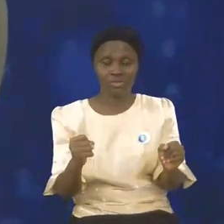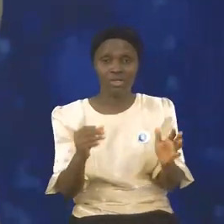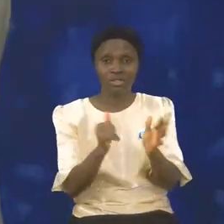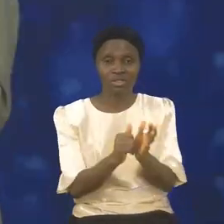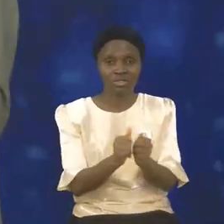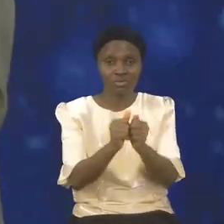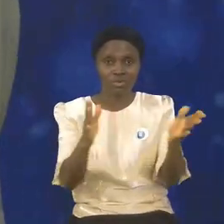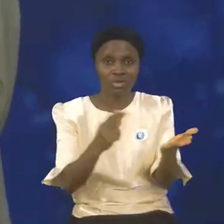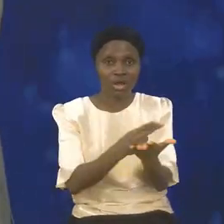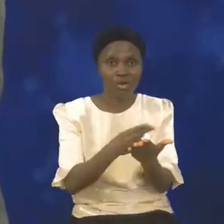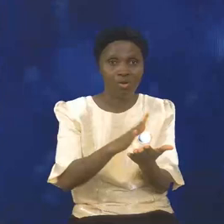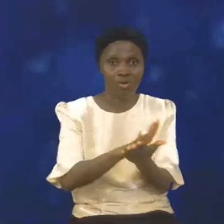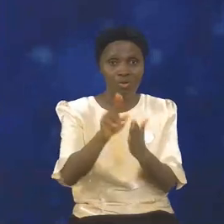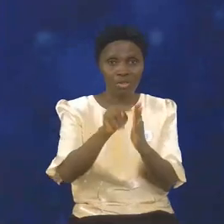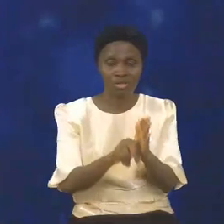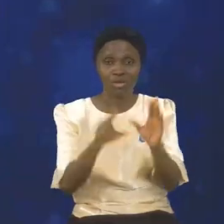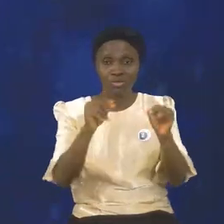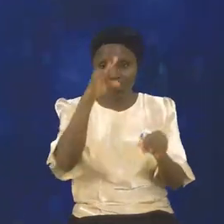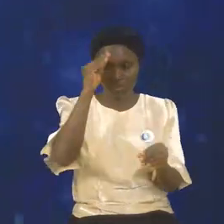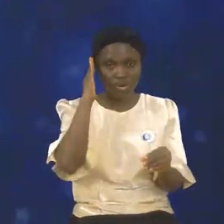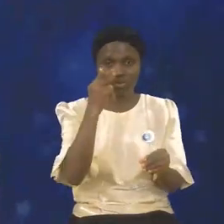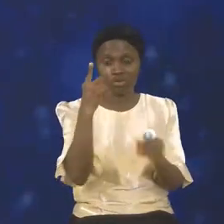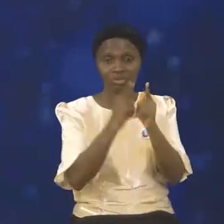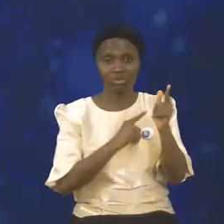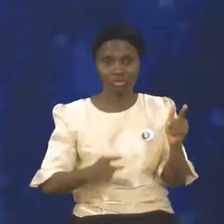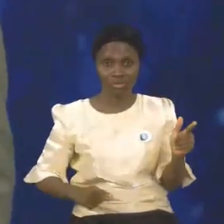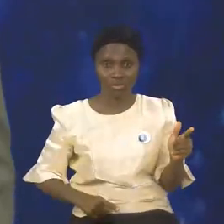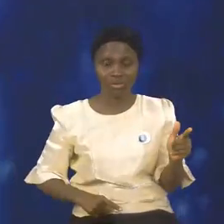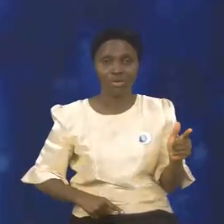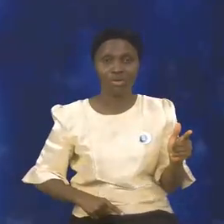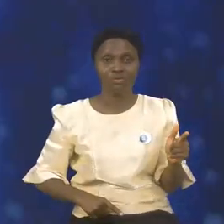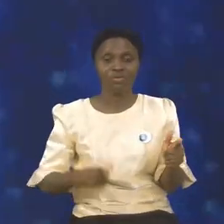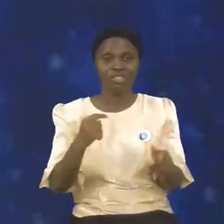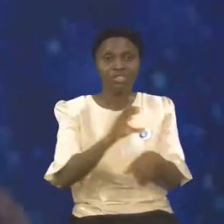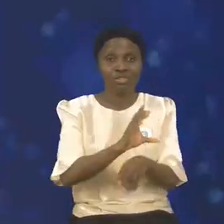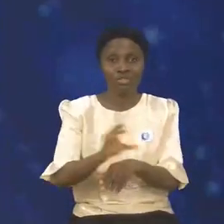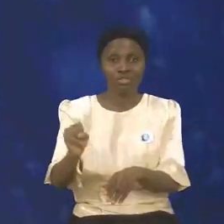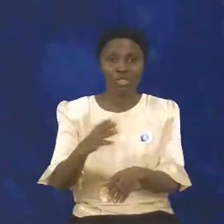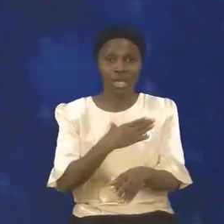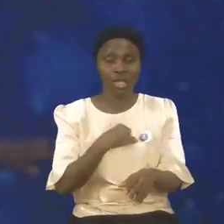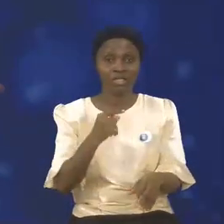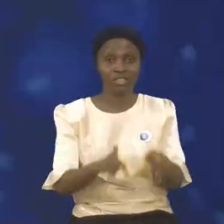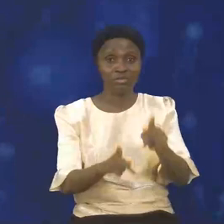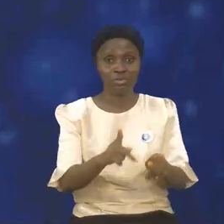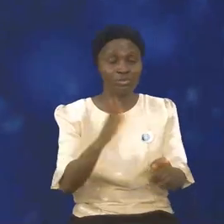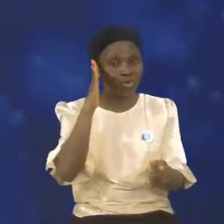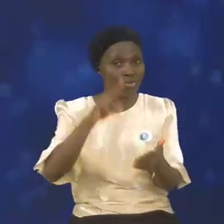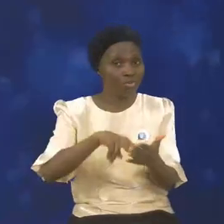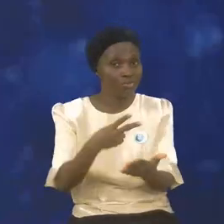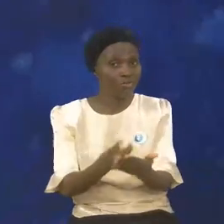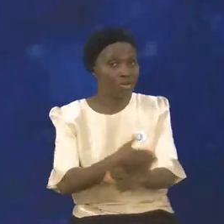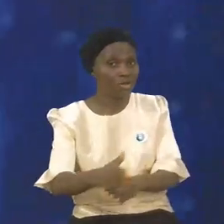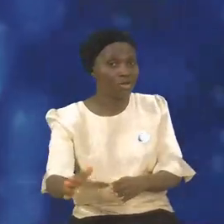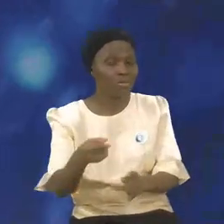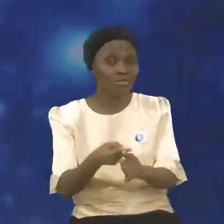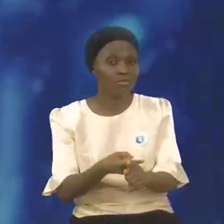de salut et de la sanctification sur la que personne ne fera le Seigneur la puissance du baptême du Saint-Esprit qui